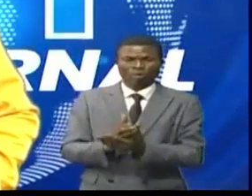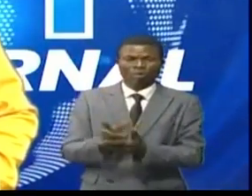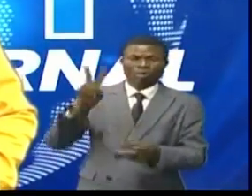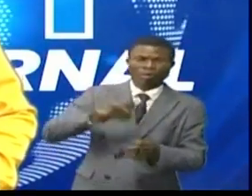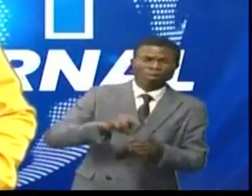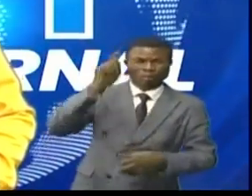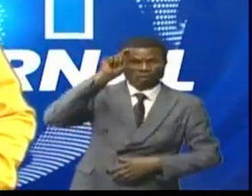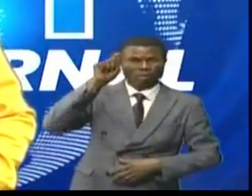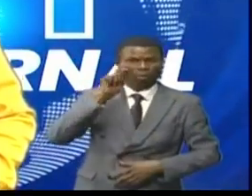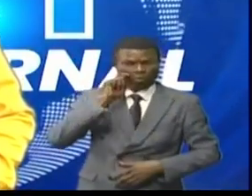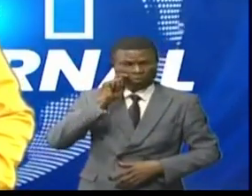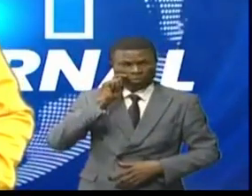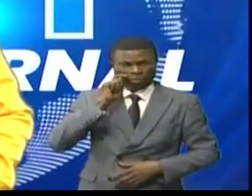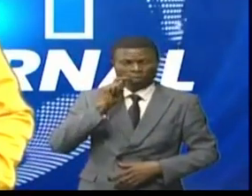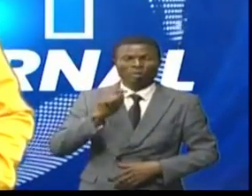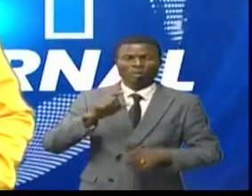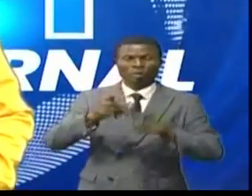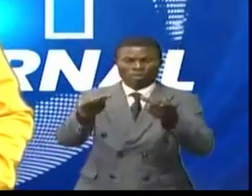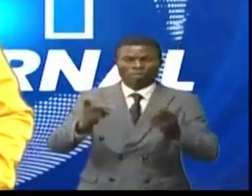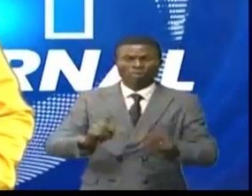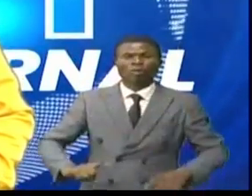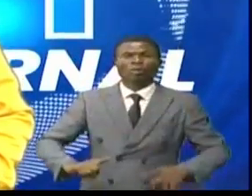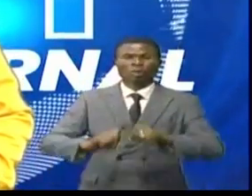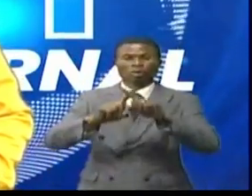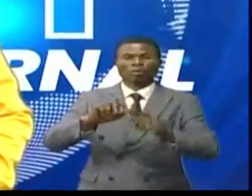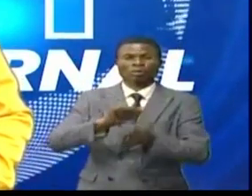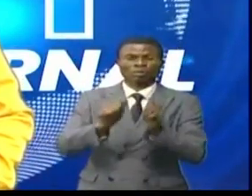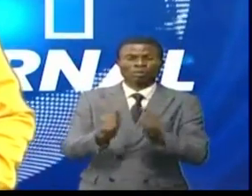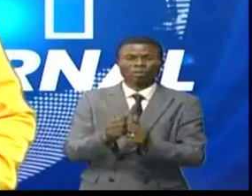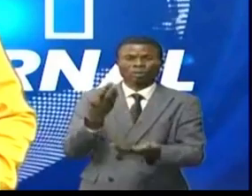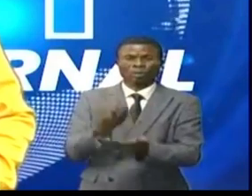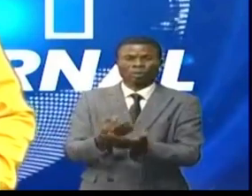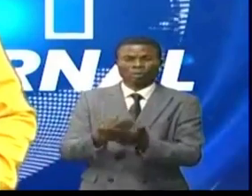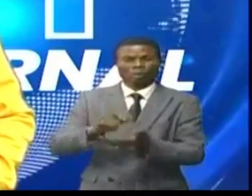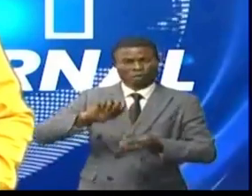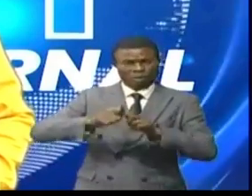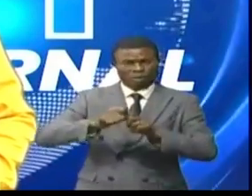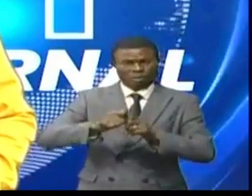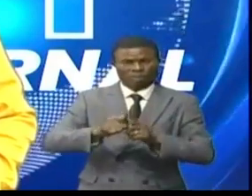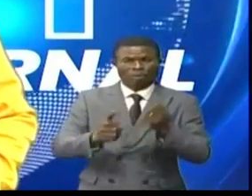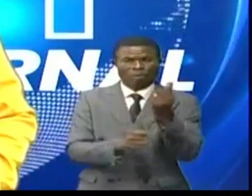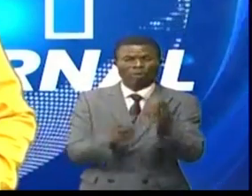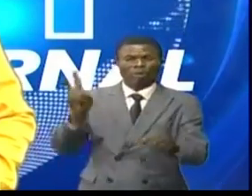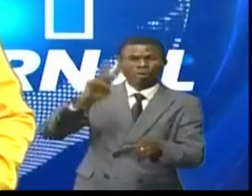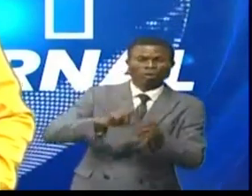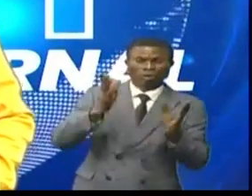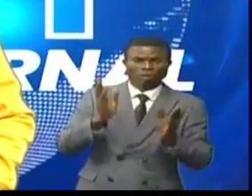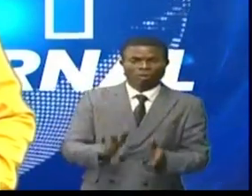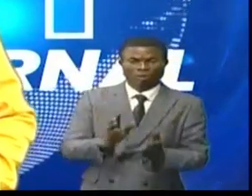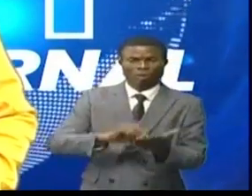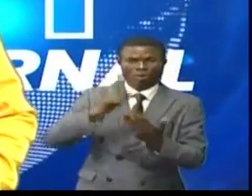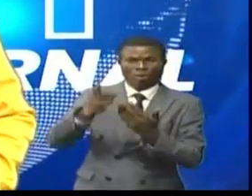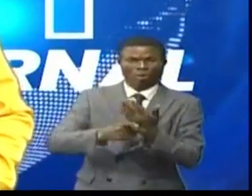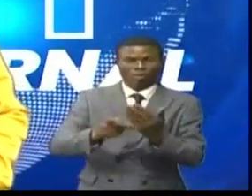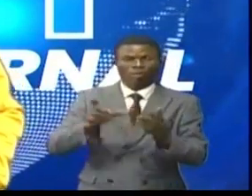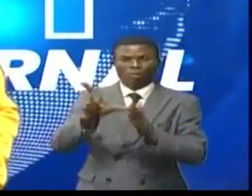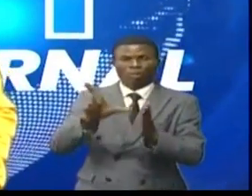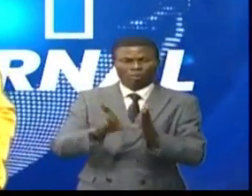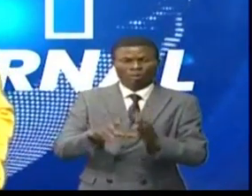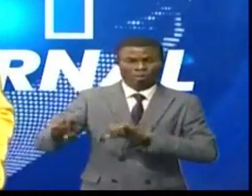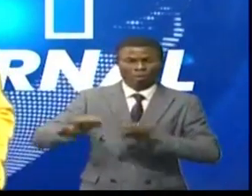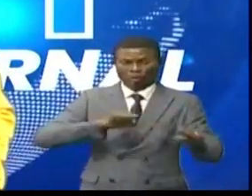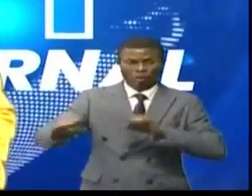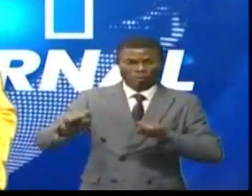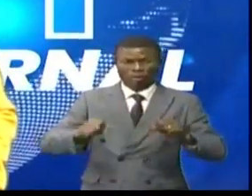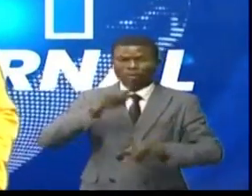violences sexuelles en zone de conflit. La question du fonds de réparation des victimes dont l'avant-projet de loi est en examen au